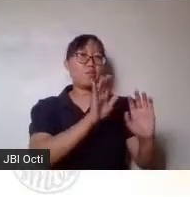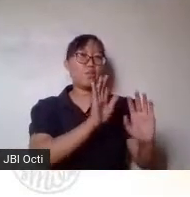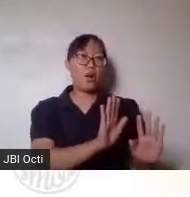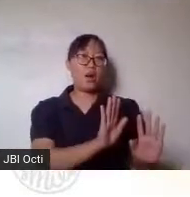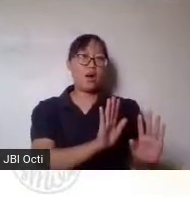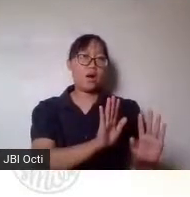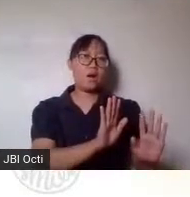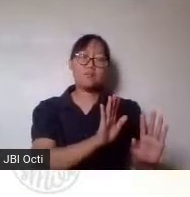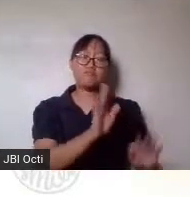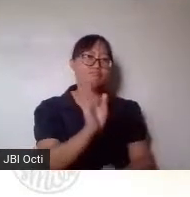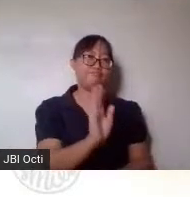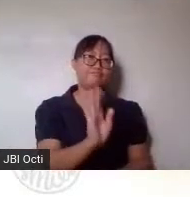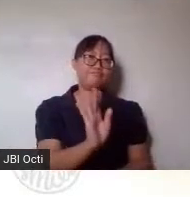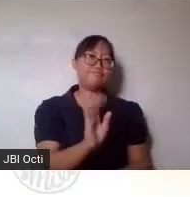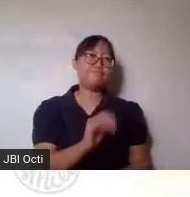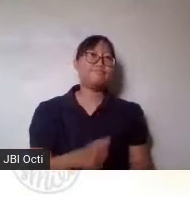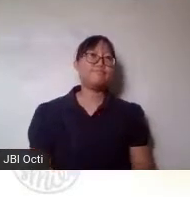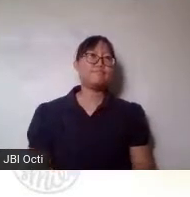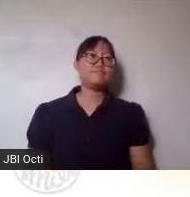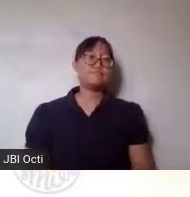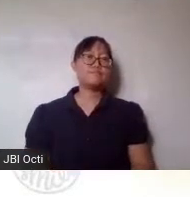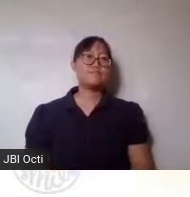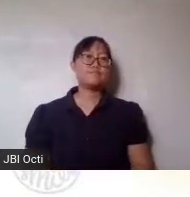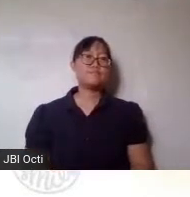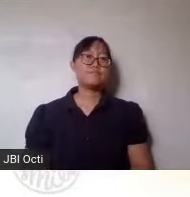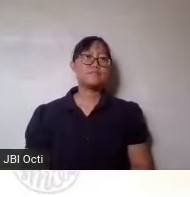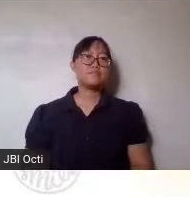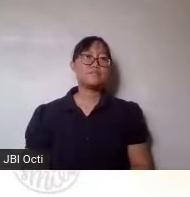dihadapi itu ya. Sehingga kalau kita lihat juga